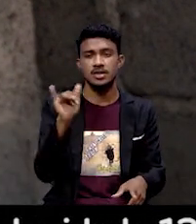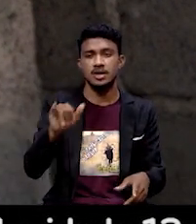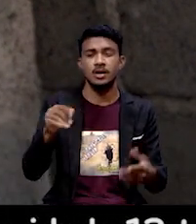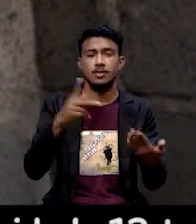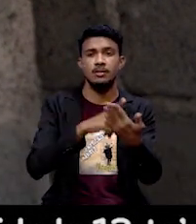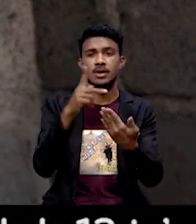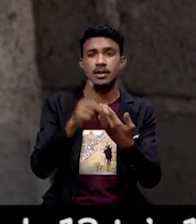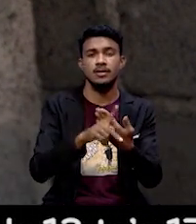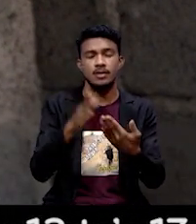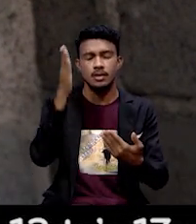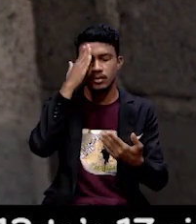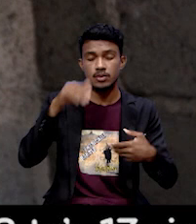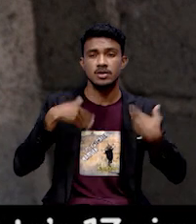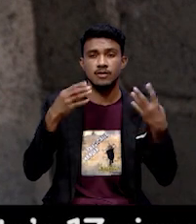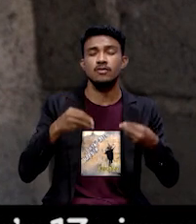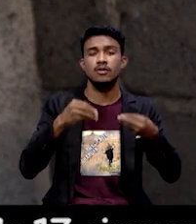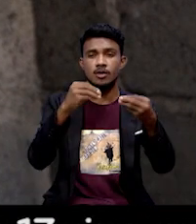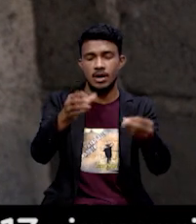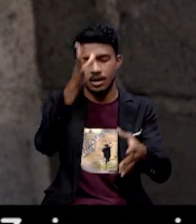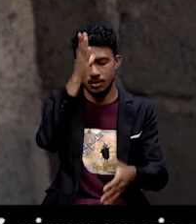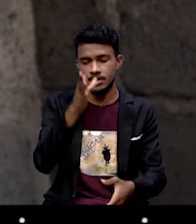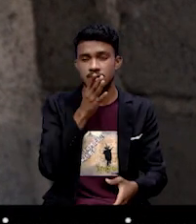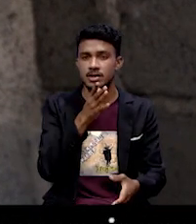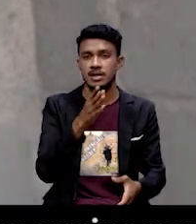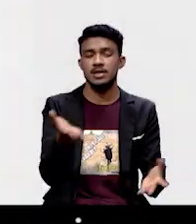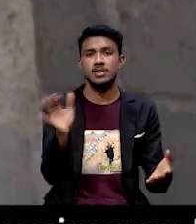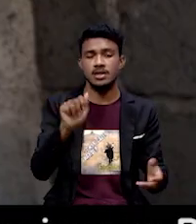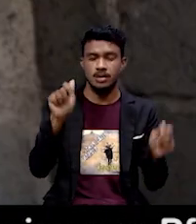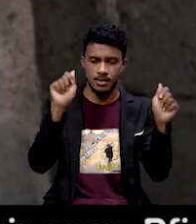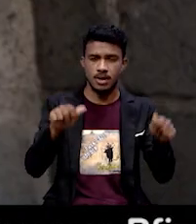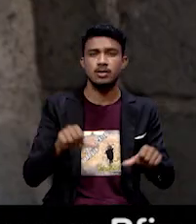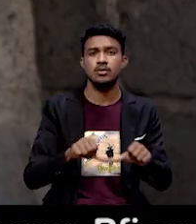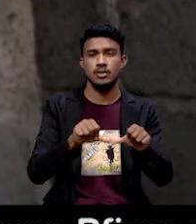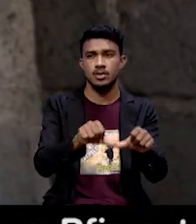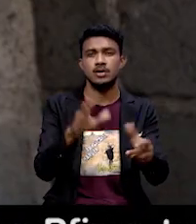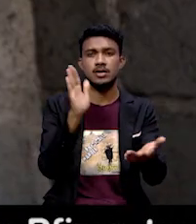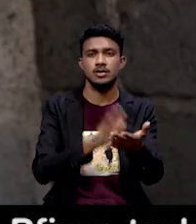ni inang aman ne hori sirinya kontinua sirinya sturun. Jus tamba